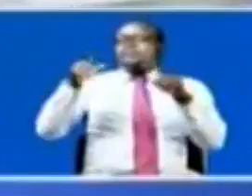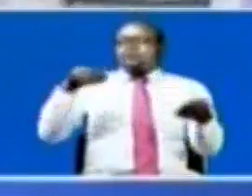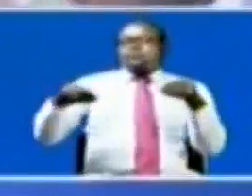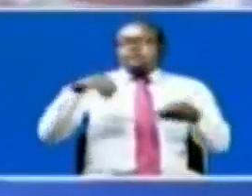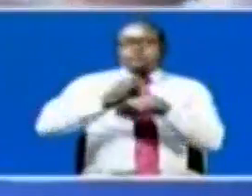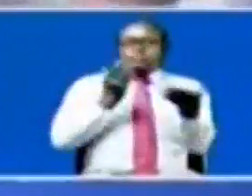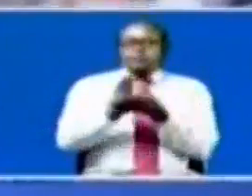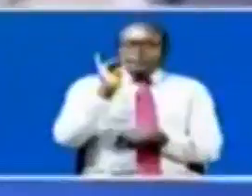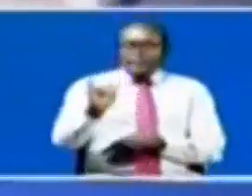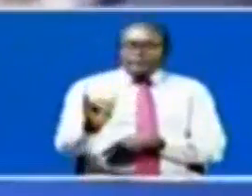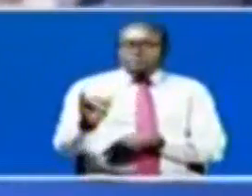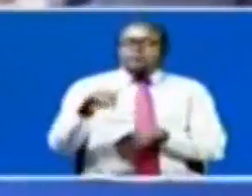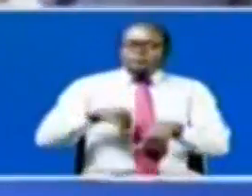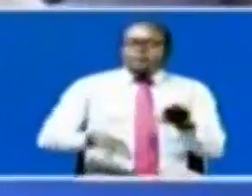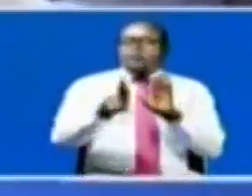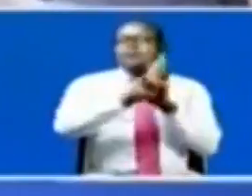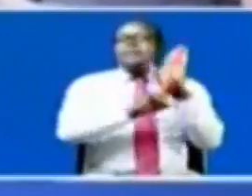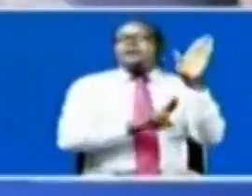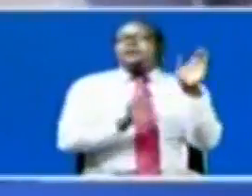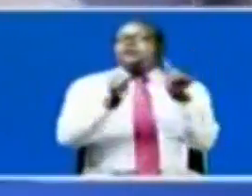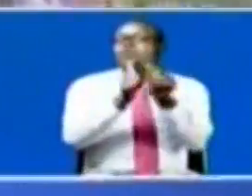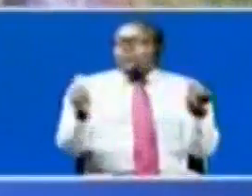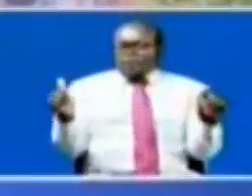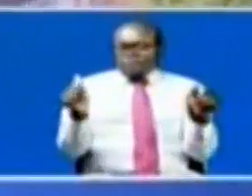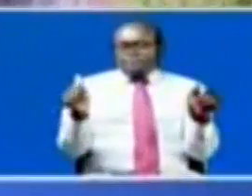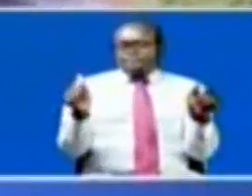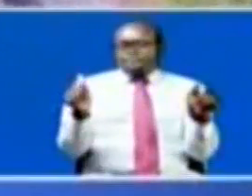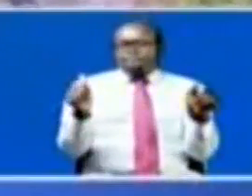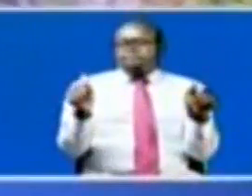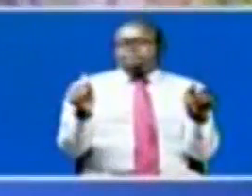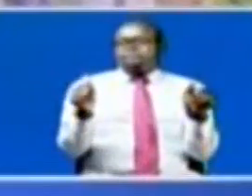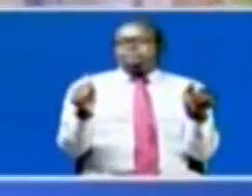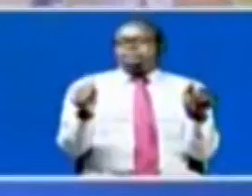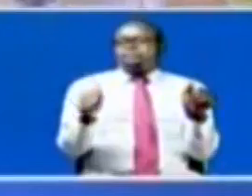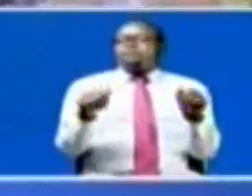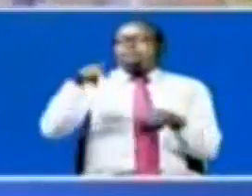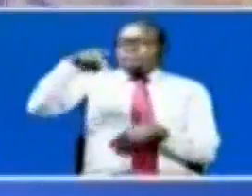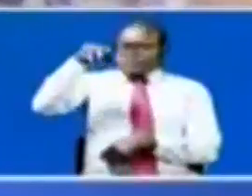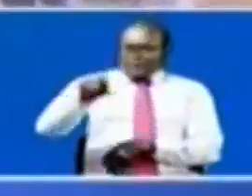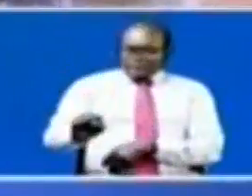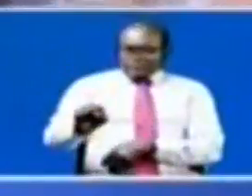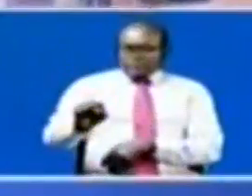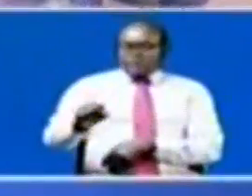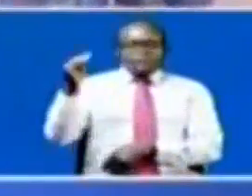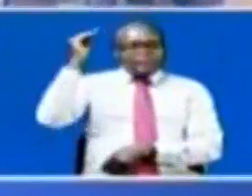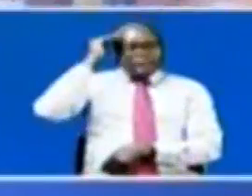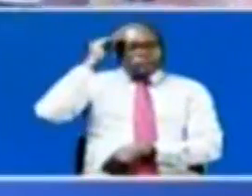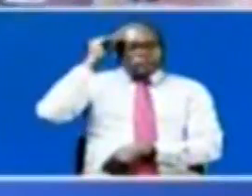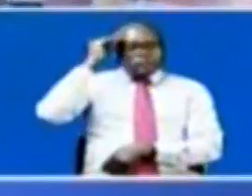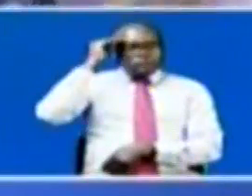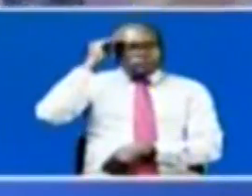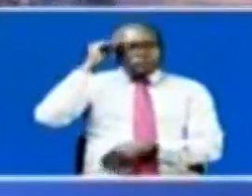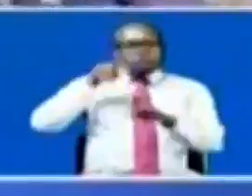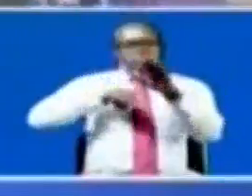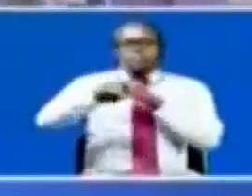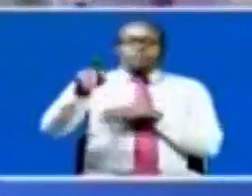kuhakikisha kwamba taratibu za mtihani huo zinaendeshwa ipasavyo, huku katibu katika wizara ya elimu Daktari Belio Kipsang akiwa